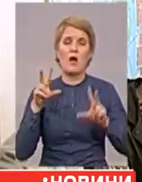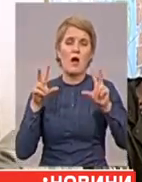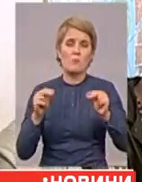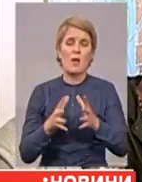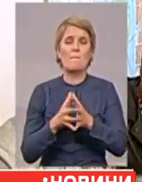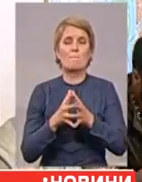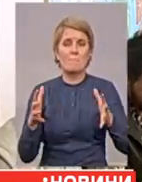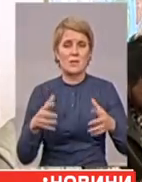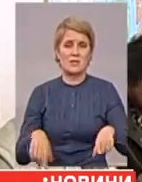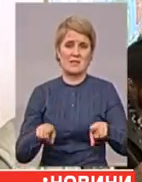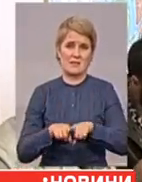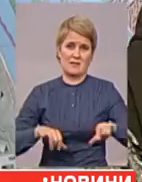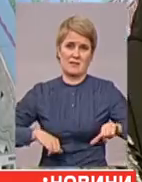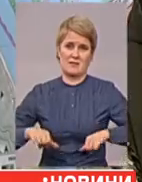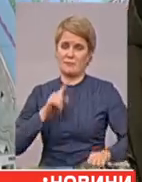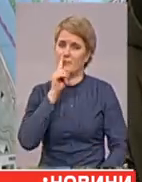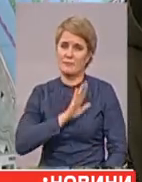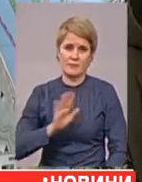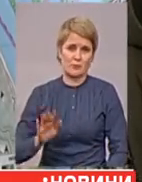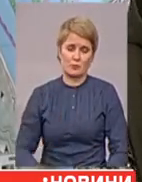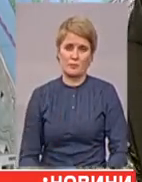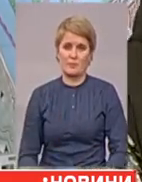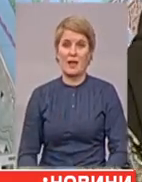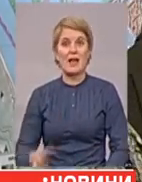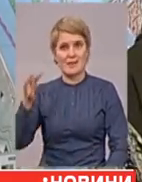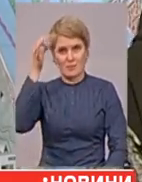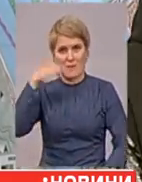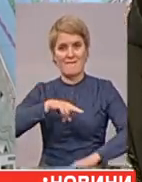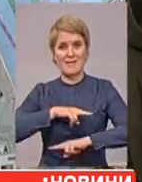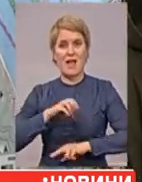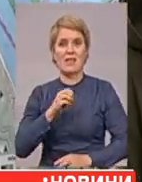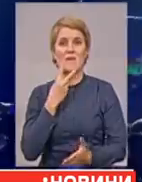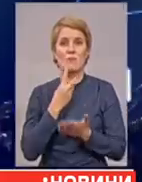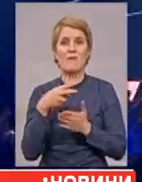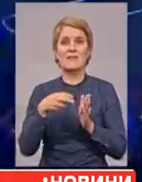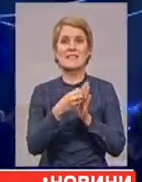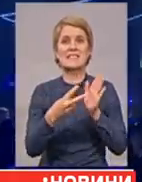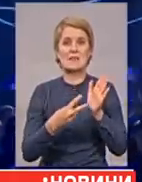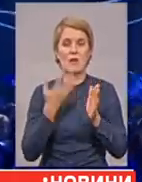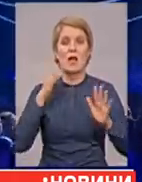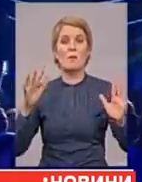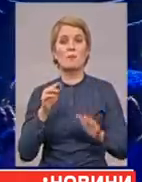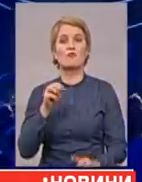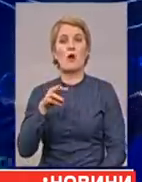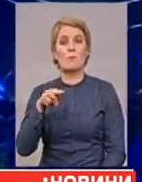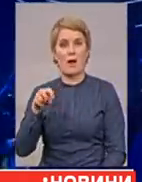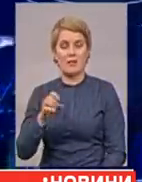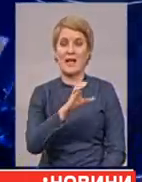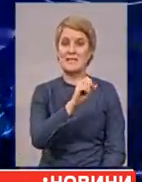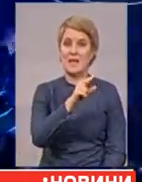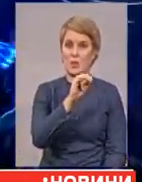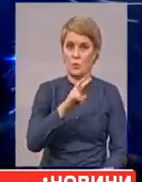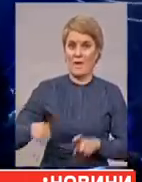таких витівок не вчинятиме. Нагадаю, в фіналі Євробачення 2017 під час виступу Джамали Віталій Сидюк вибіг